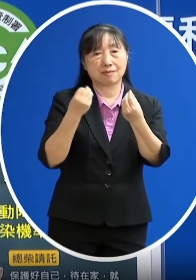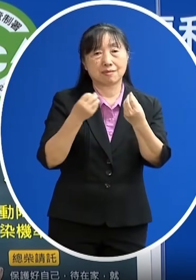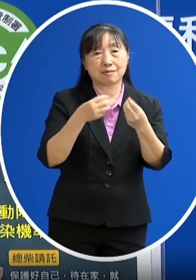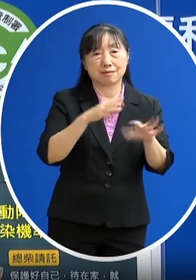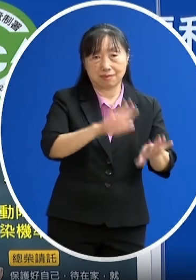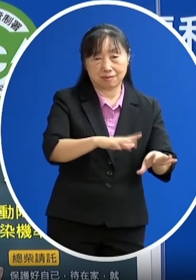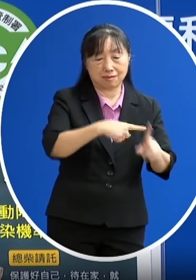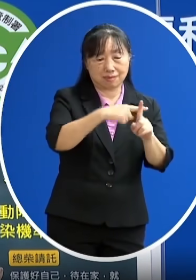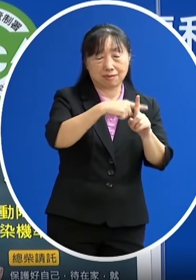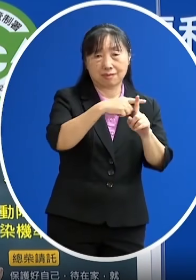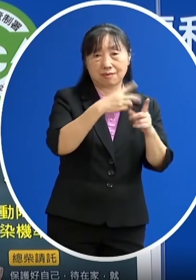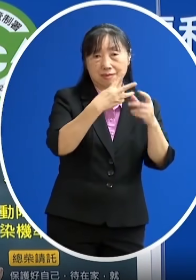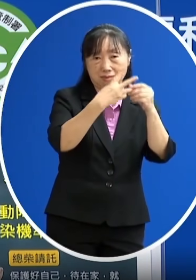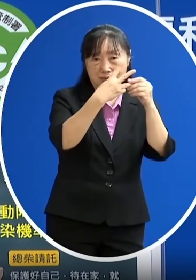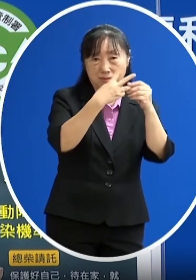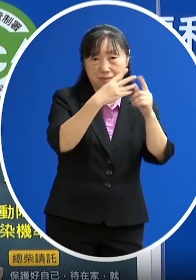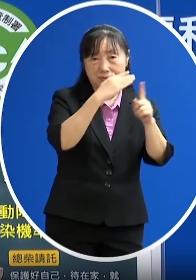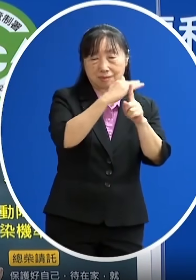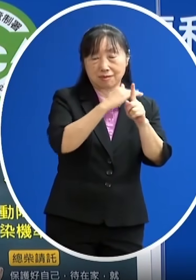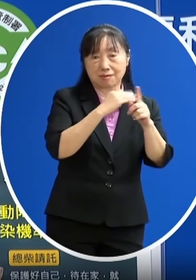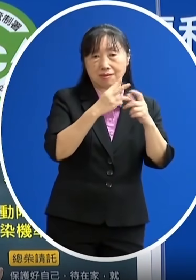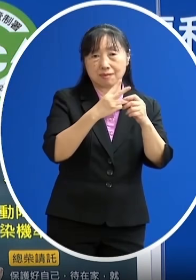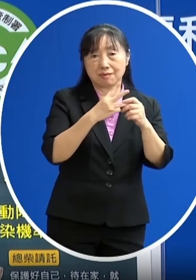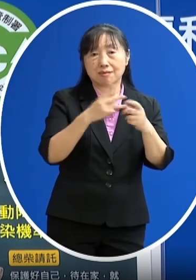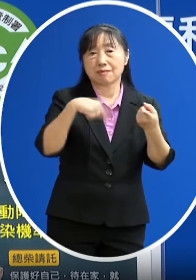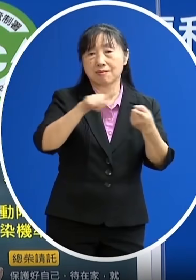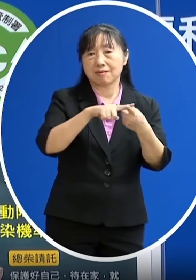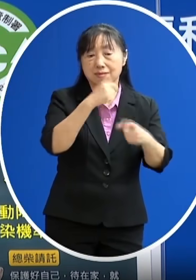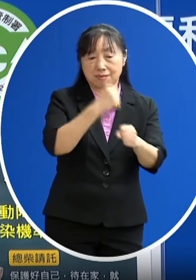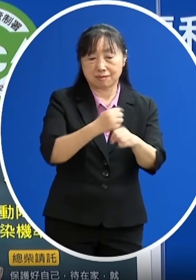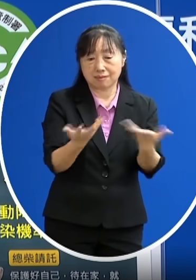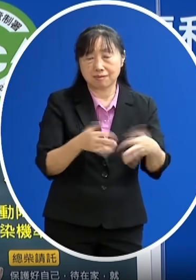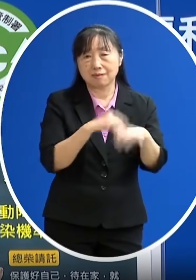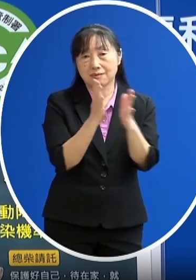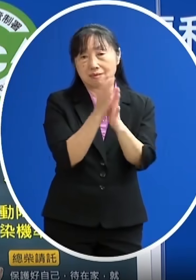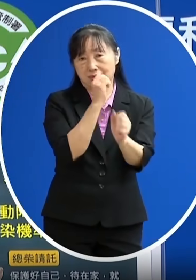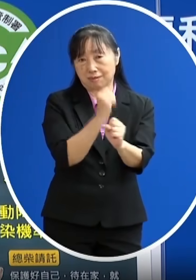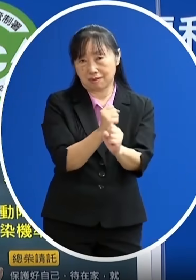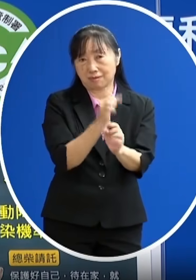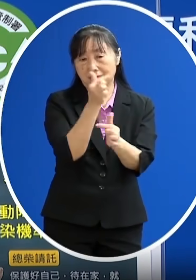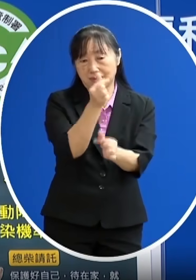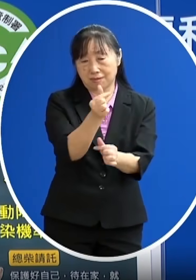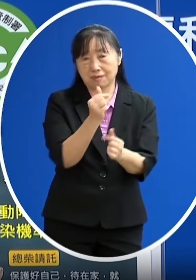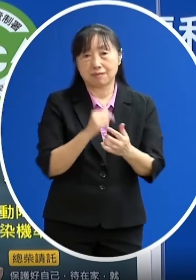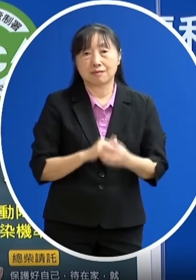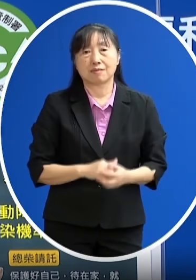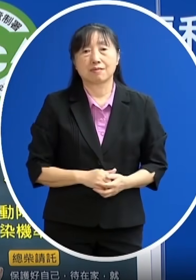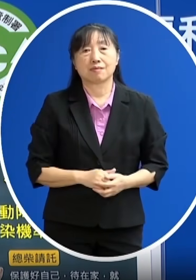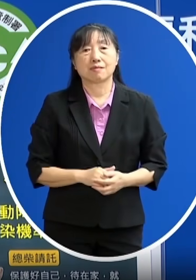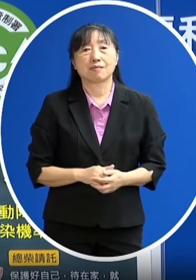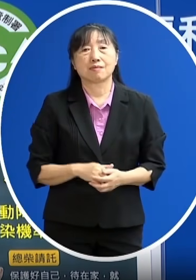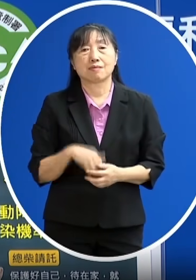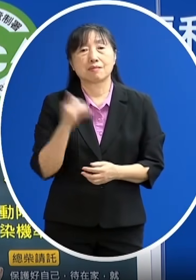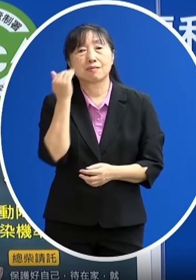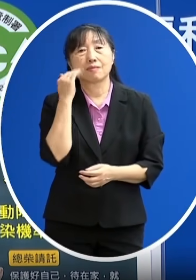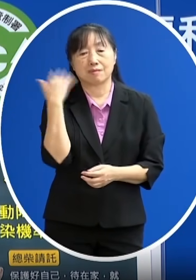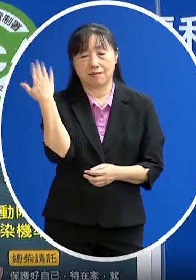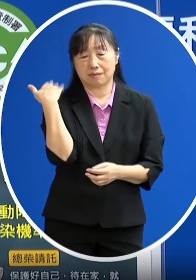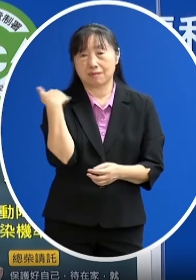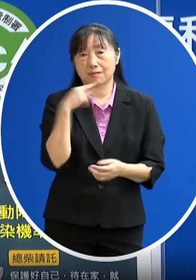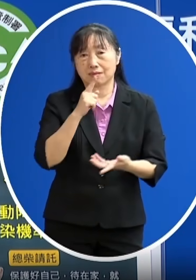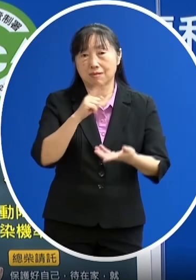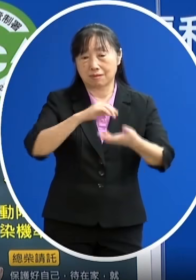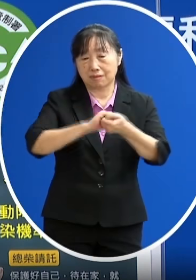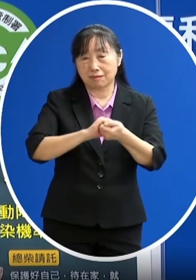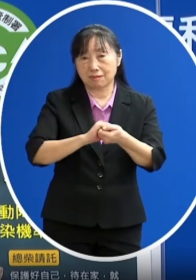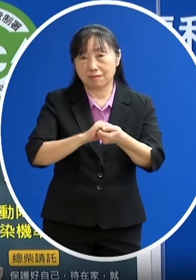警戒里面，把各自分内该做的事情把它做好。那至于提出来，就当初在定这个试剂，之